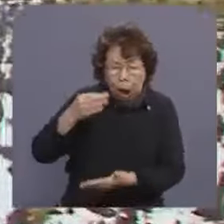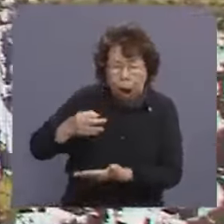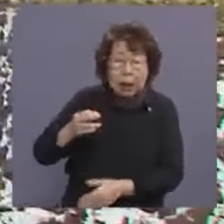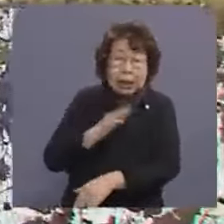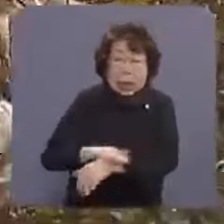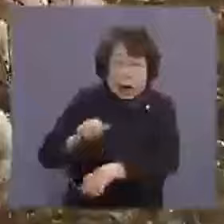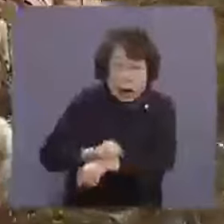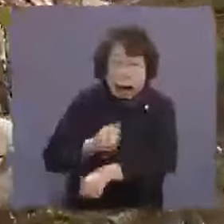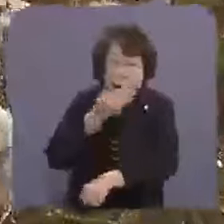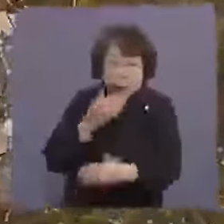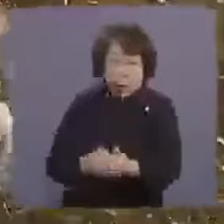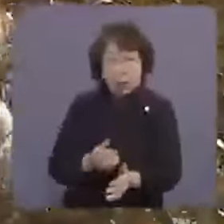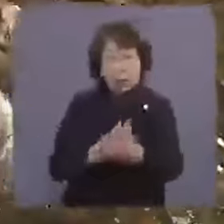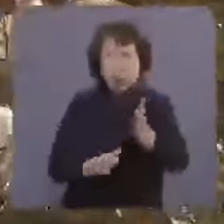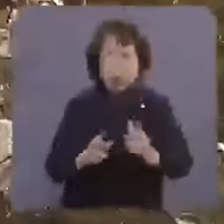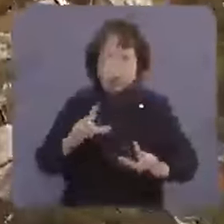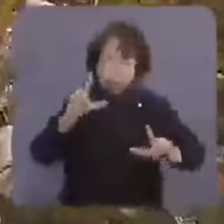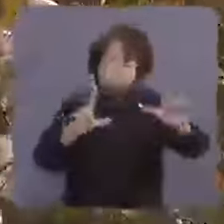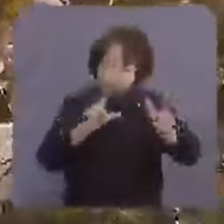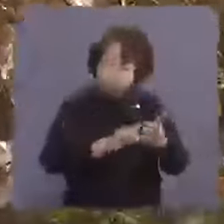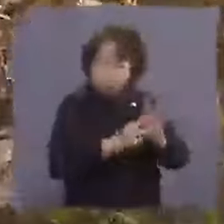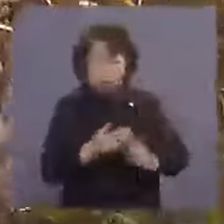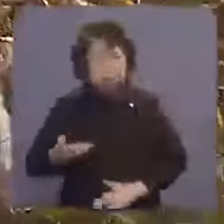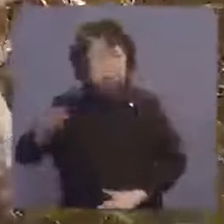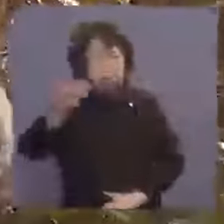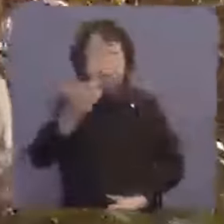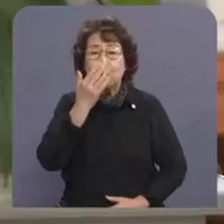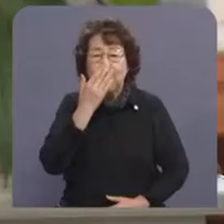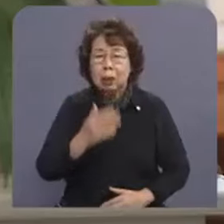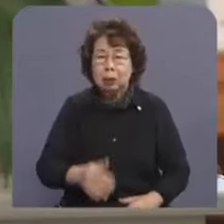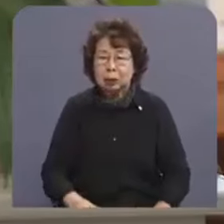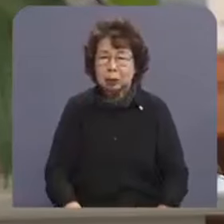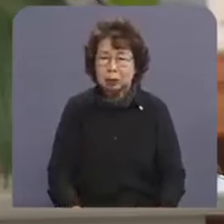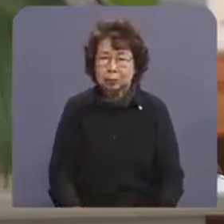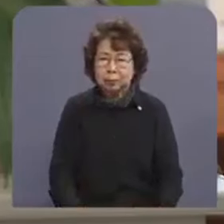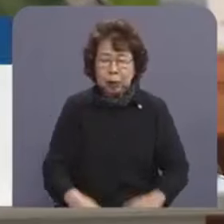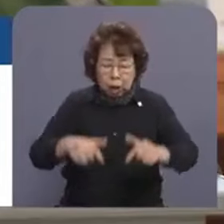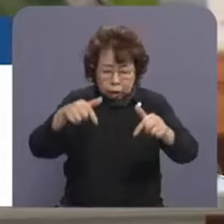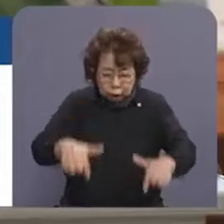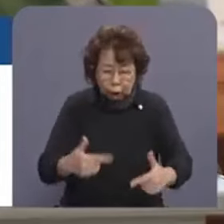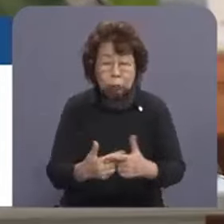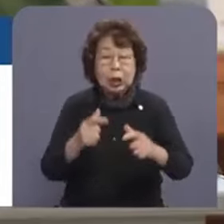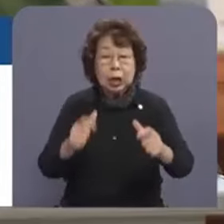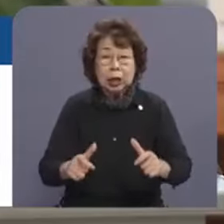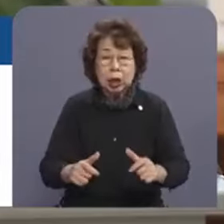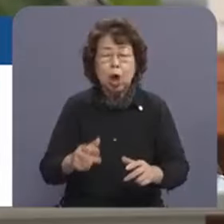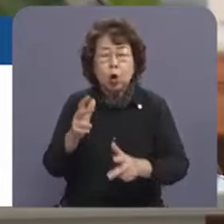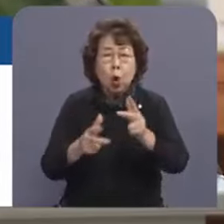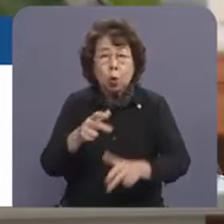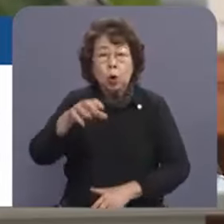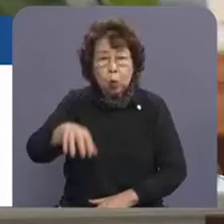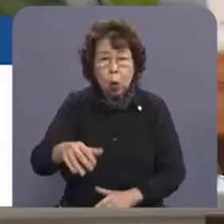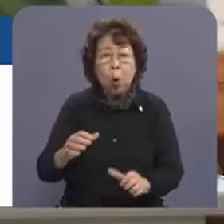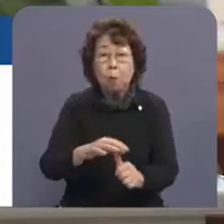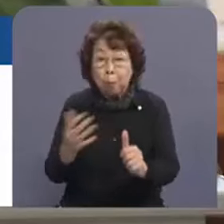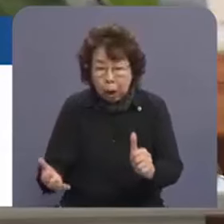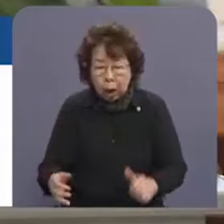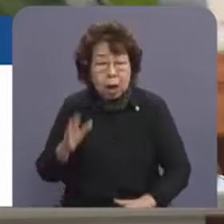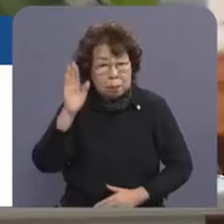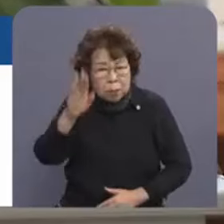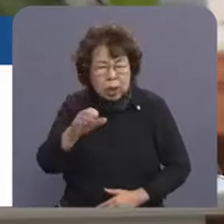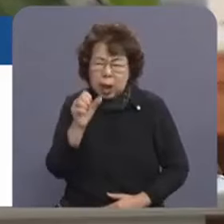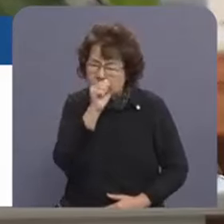인정받아 도시 이미지도 높일 수 있습니다. 서부산 지역이 공업지역의 이미지를 벗어나서 미래의 새로운